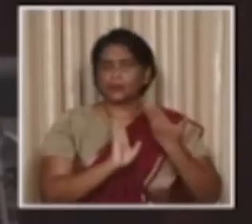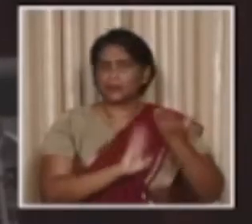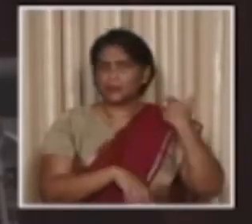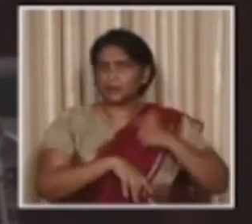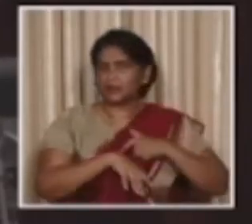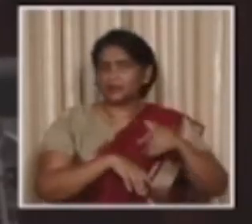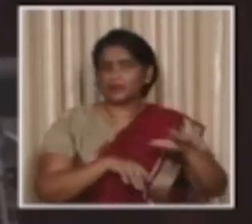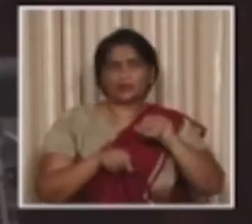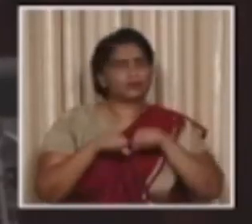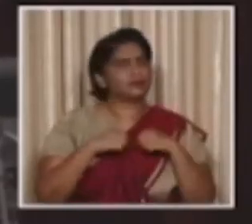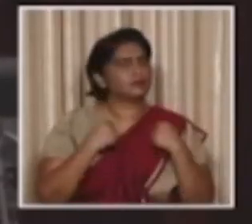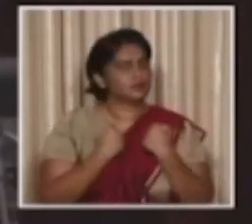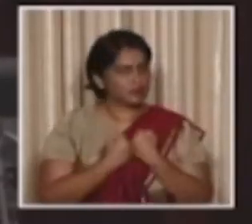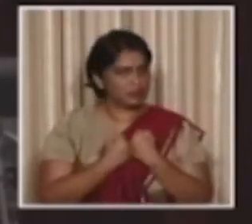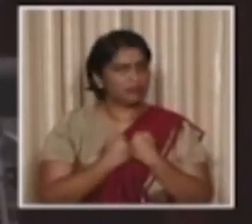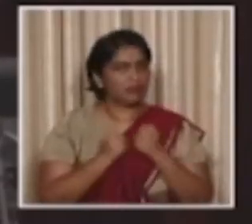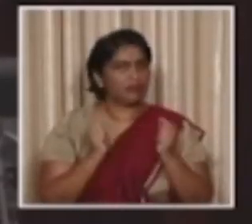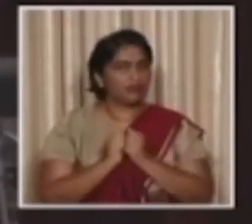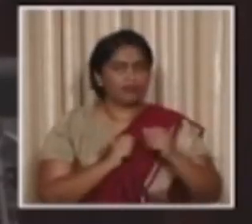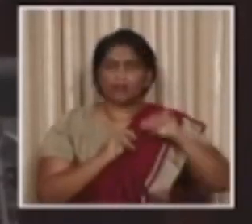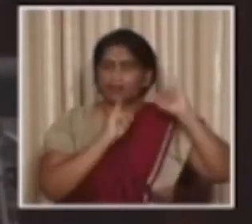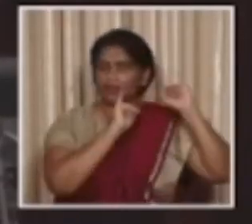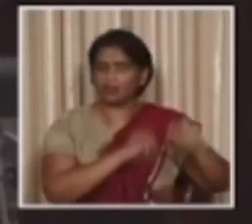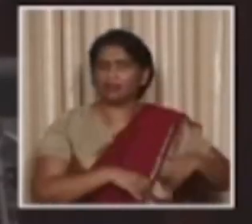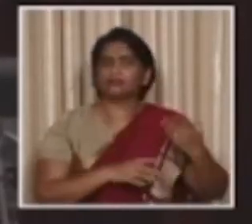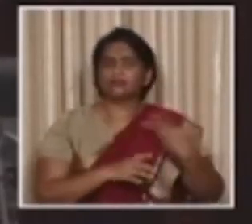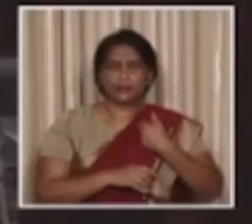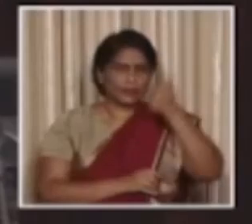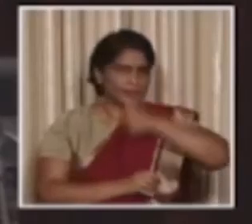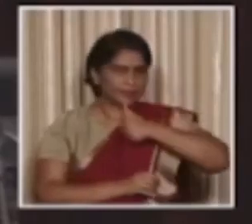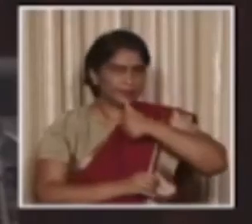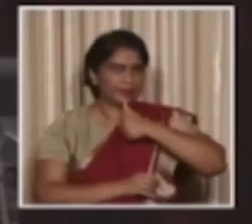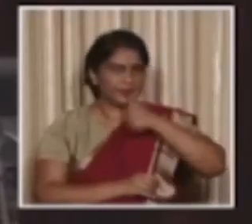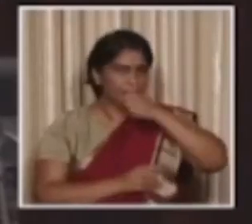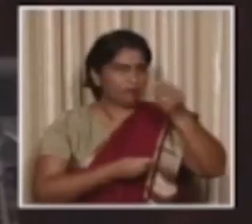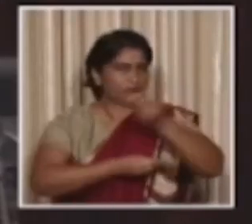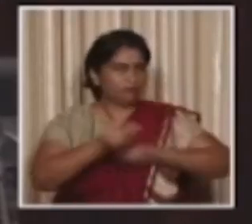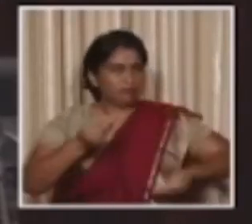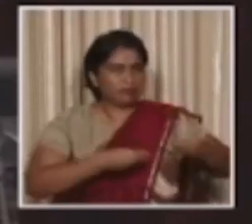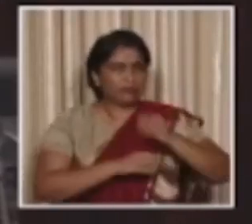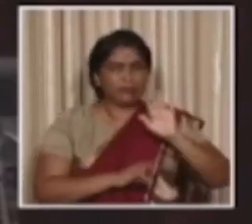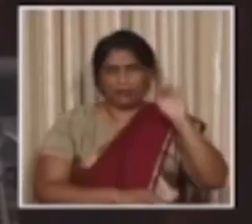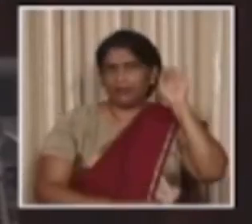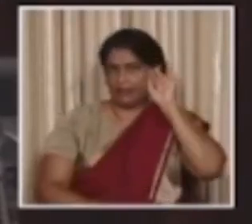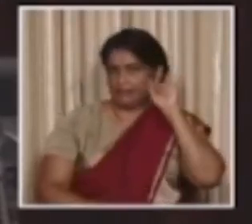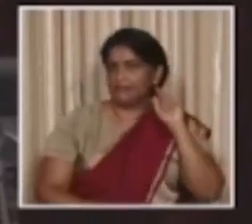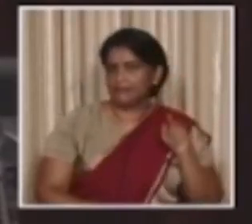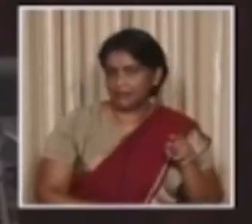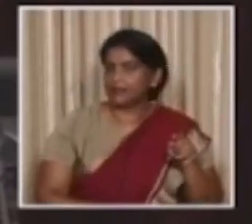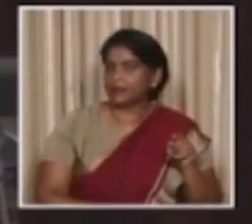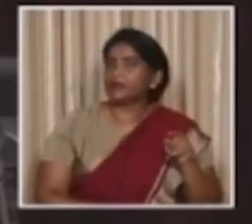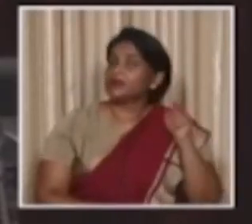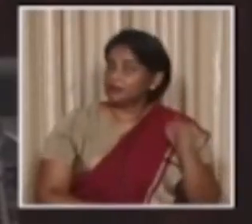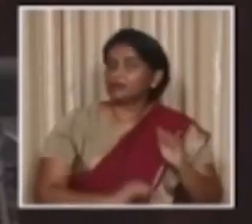කාලේ එම සමාගම මේ වැඩකටයුතු අත්හැර දාලා මම හිතන දූෂිත ගනුදෙනුවක් වෙලා කියලා තමයි මට දැනගන්න ලැබුණේ.